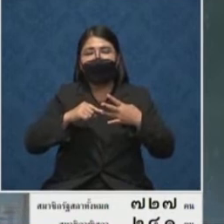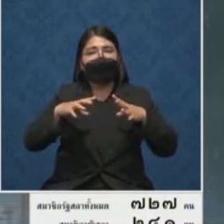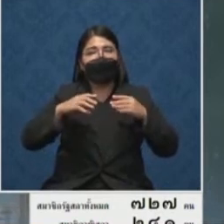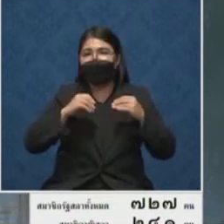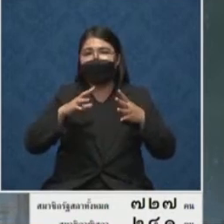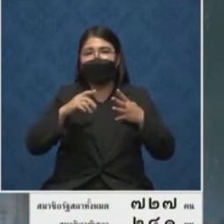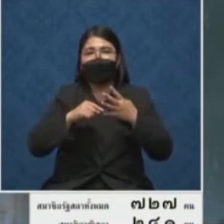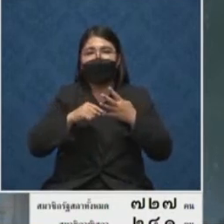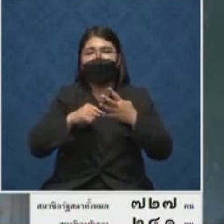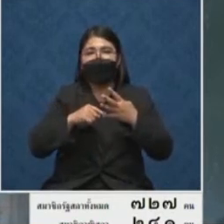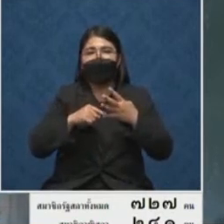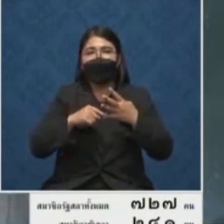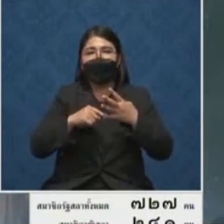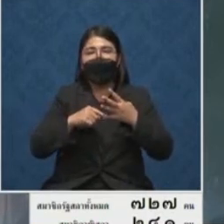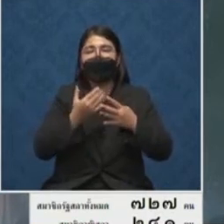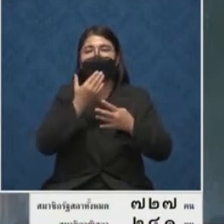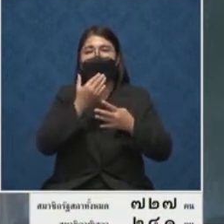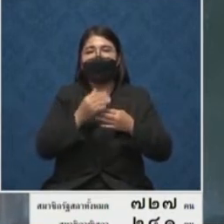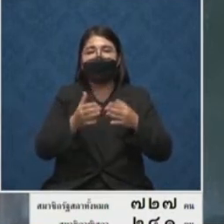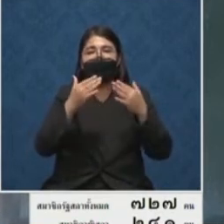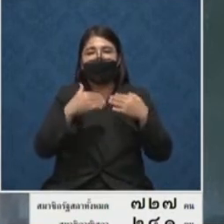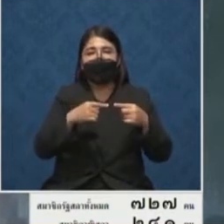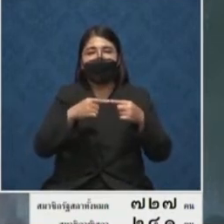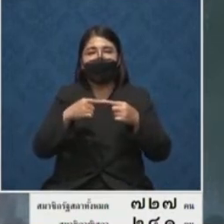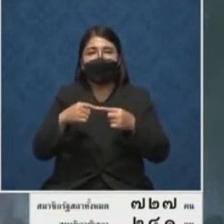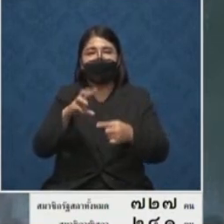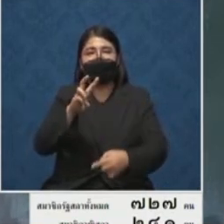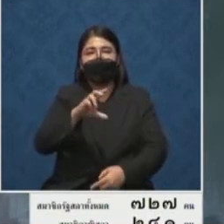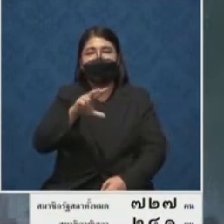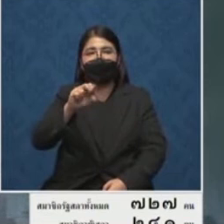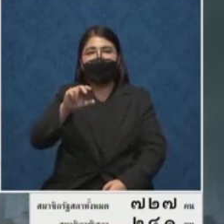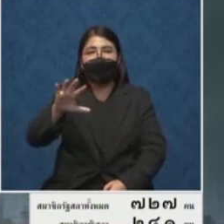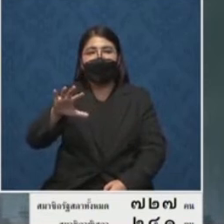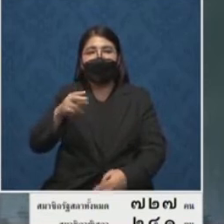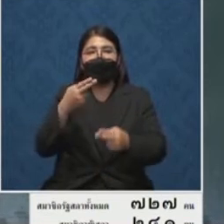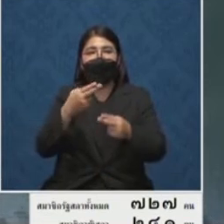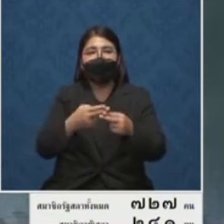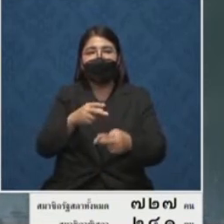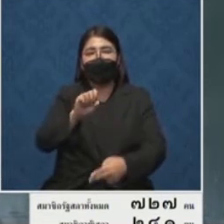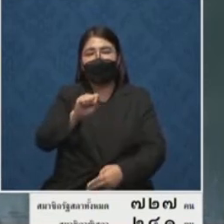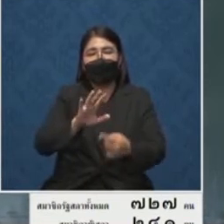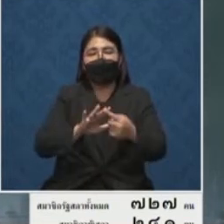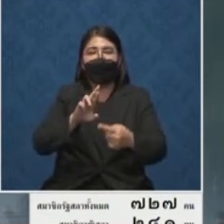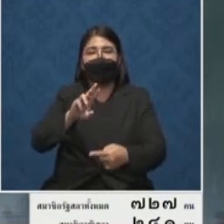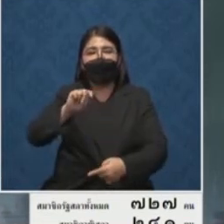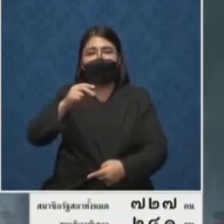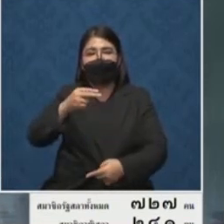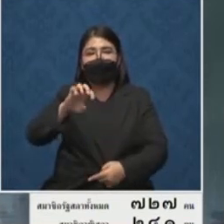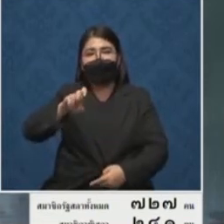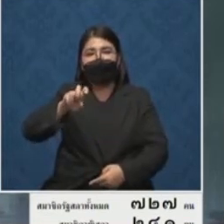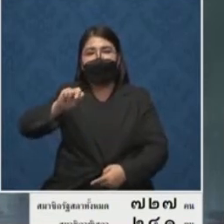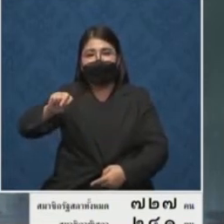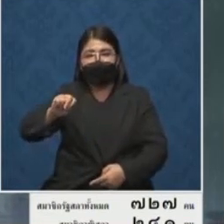การ3ไม่รับหลักการ4งดออกเสียงครับ 635นายสุร